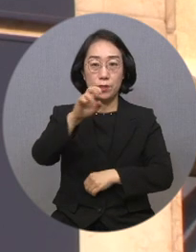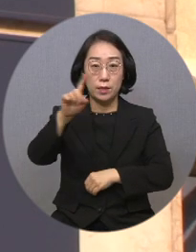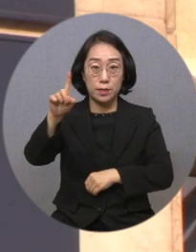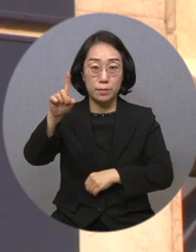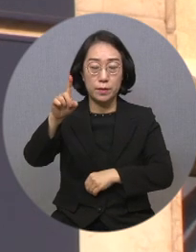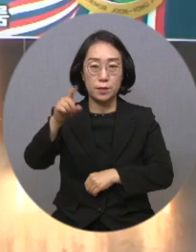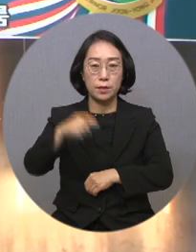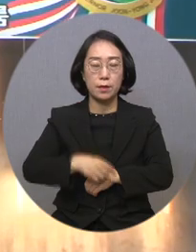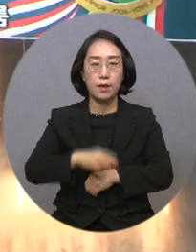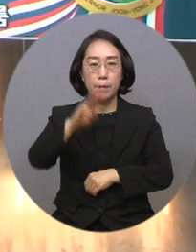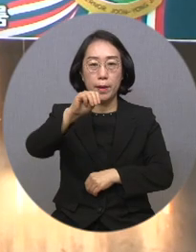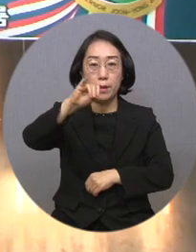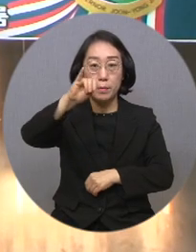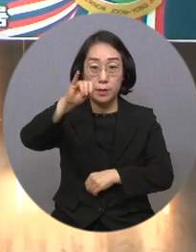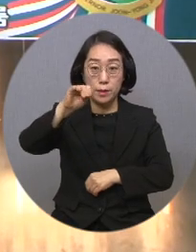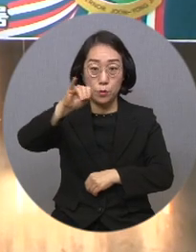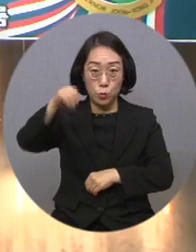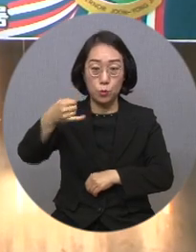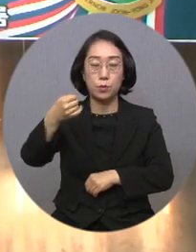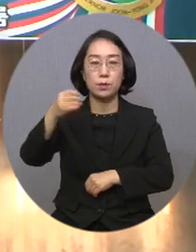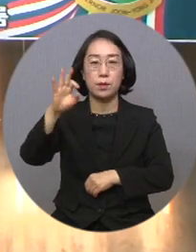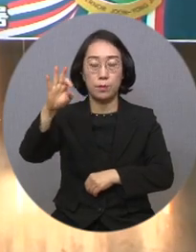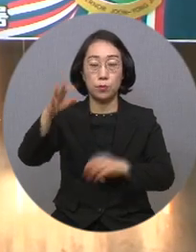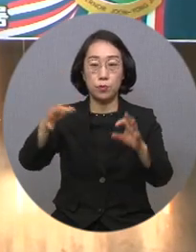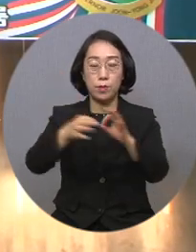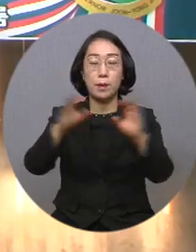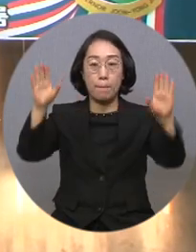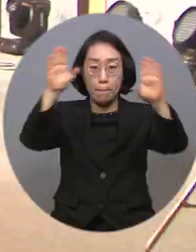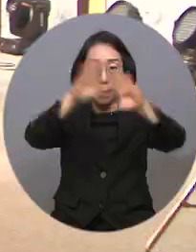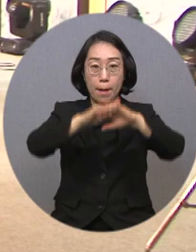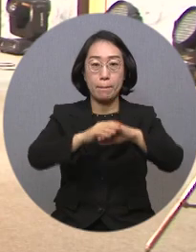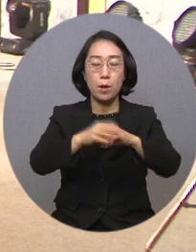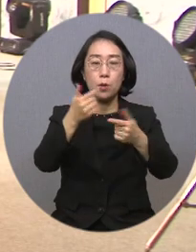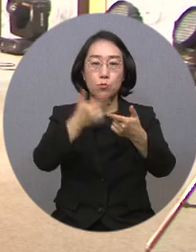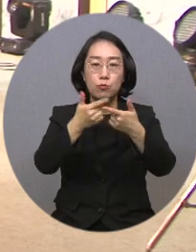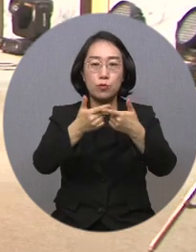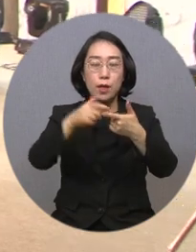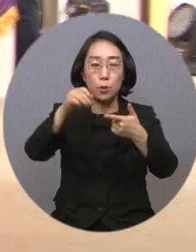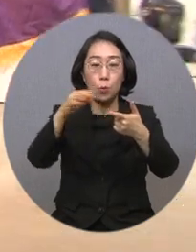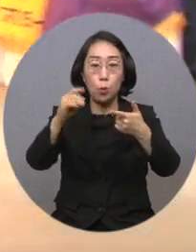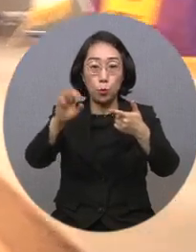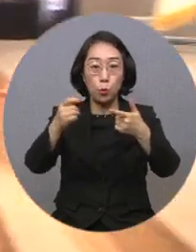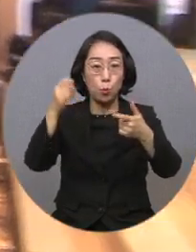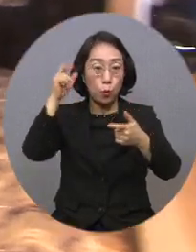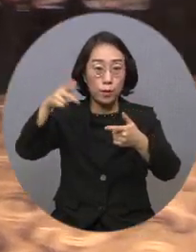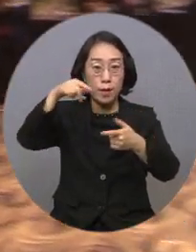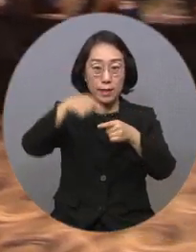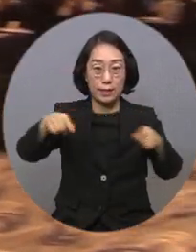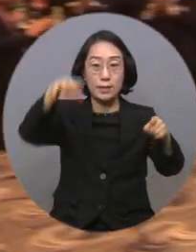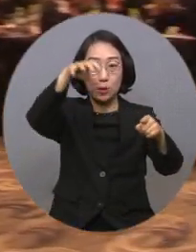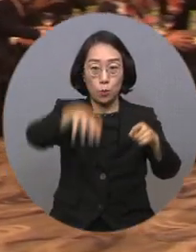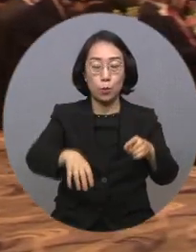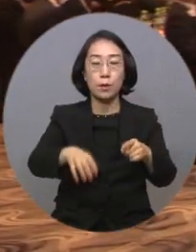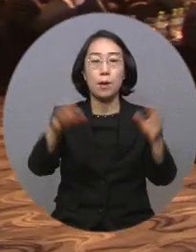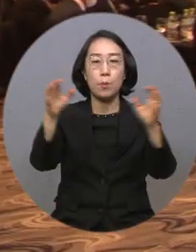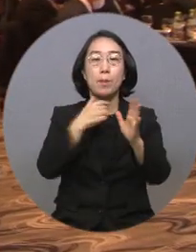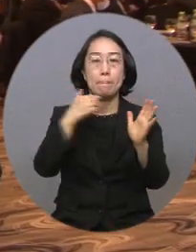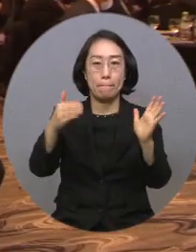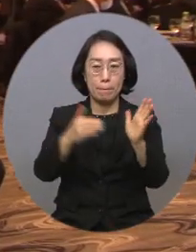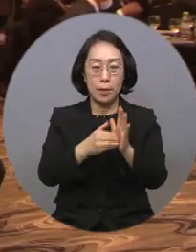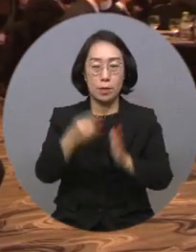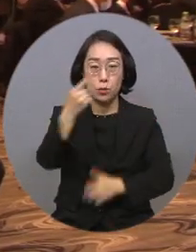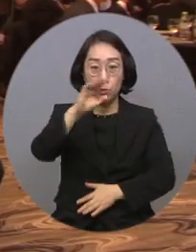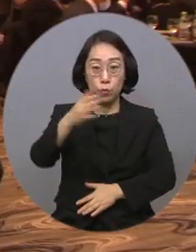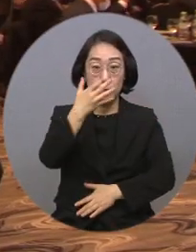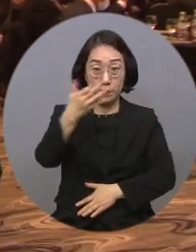2021-2022 멜빈 존스 동지의 밤 행사가 지난 28일 부산 코모도 호텔 1층 그랜드 볼룸에서 진행하였습니다. 이 행사는